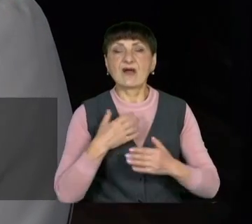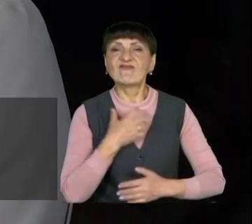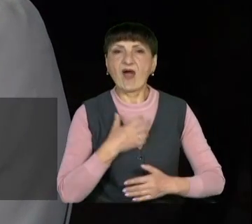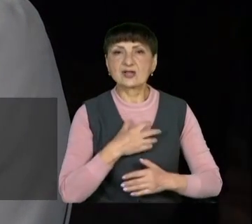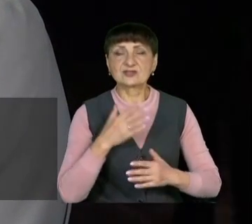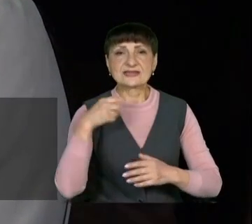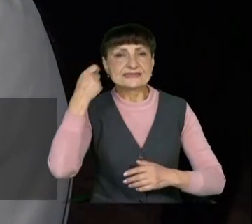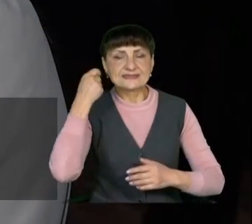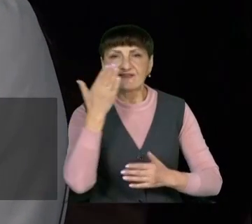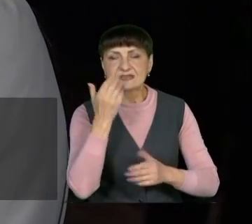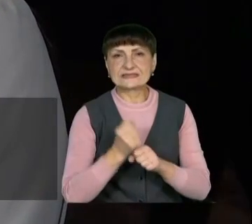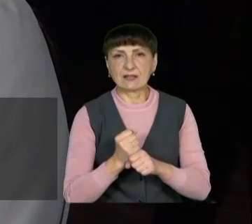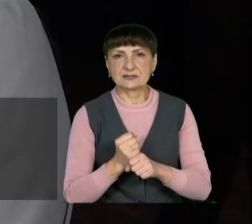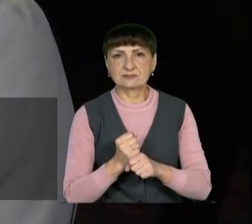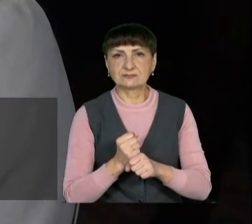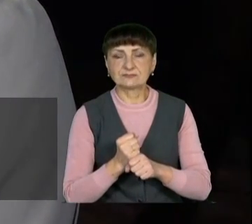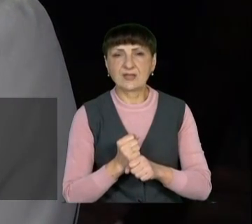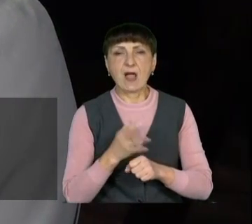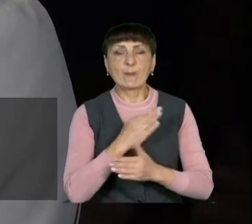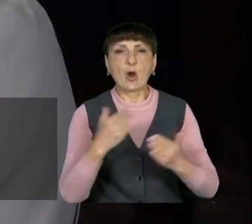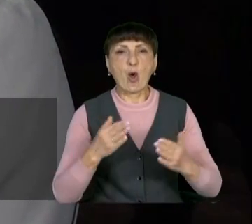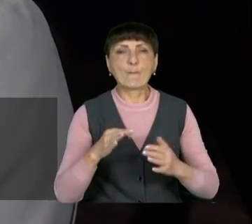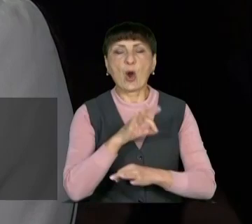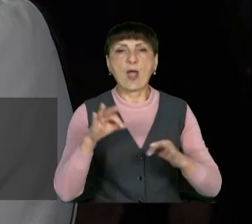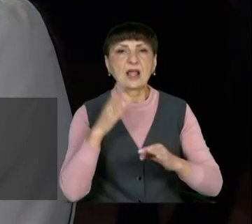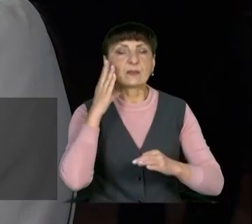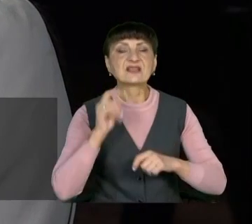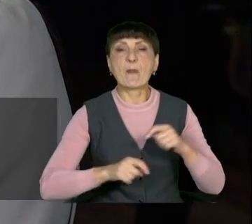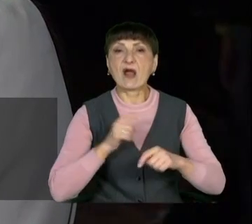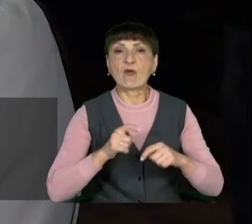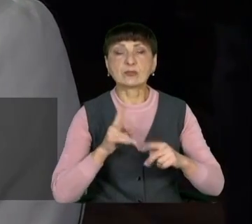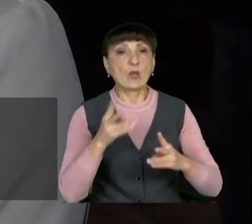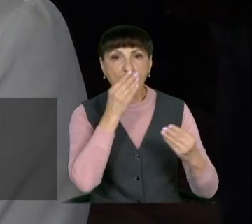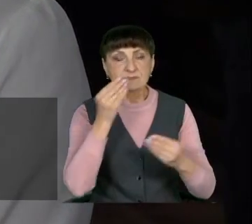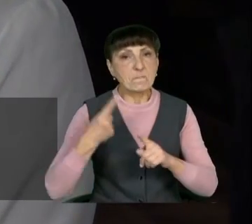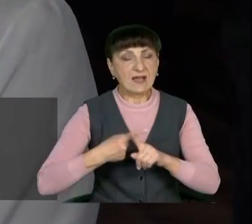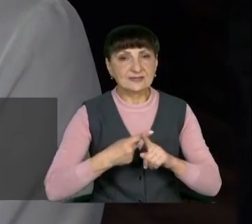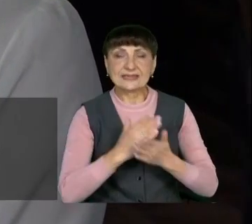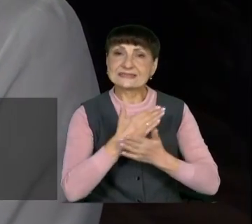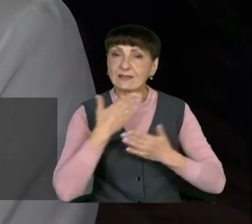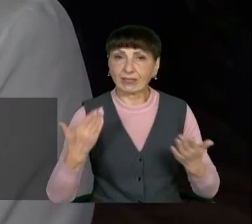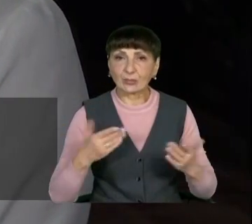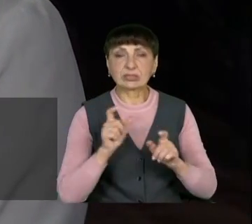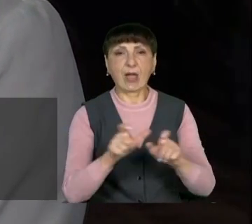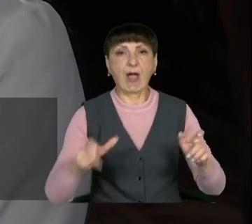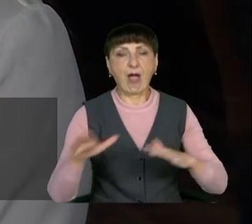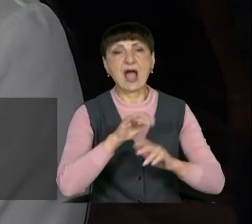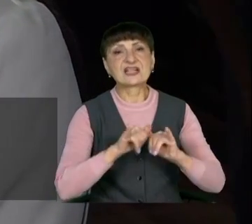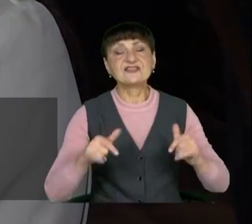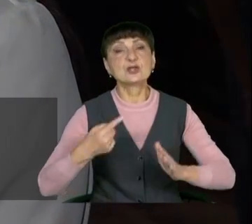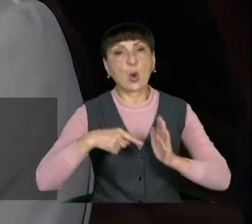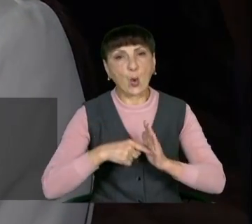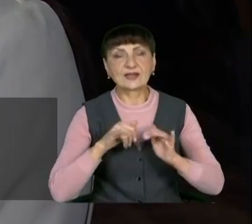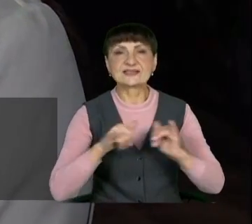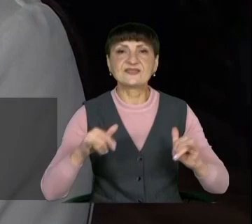документальный фильм про проект Алмааты марафон насколько он оказывает позитивное влияние на развитие города